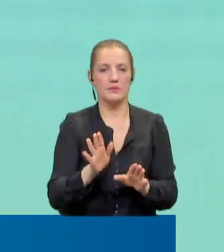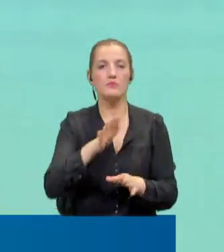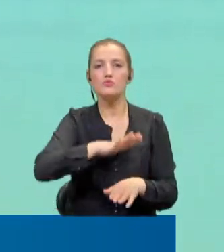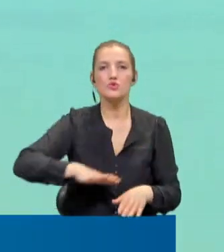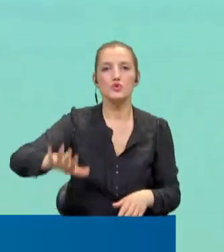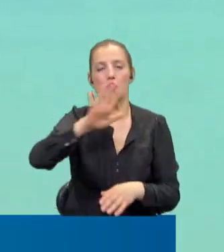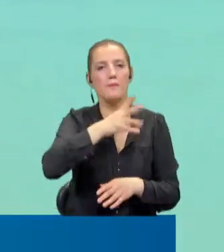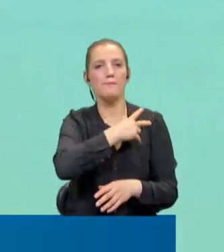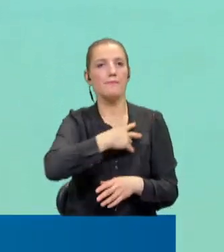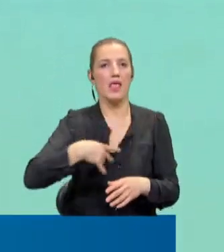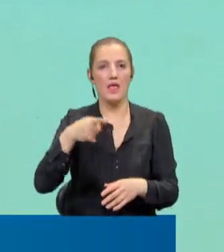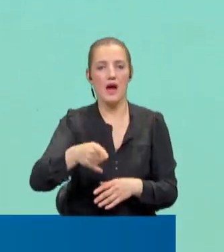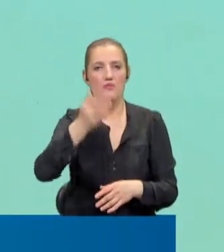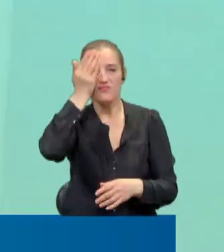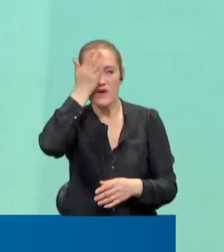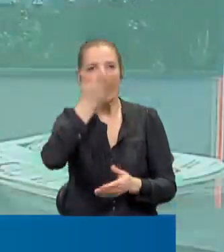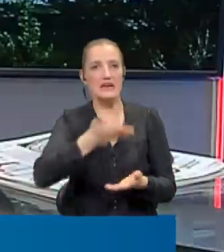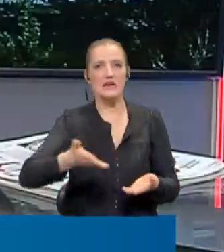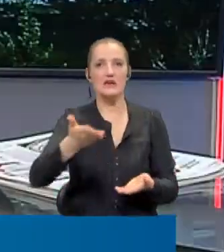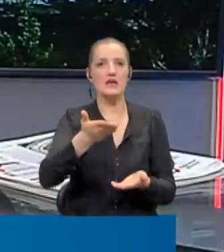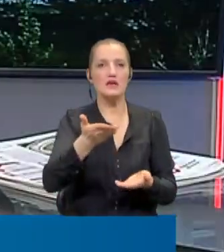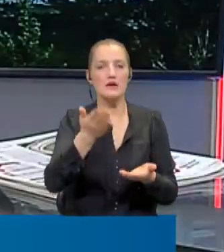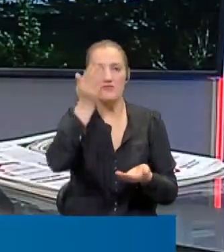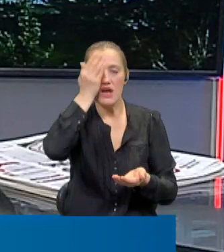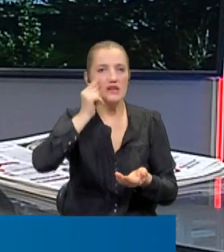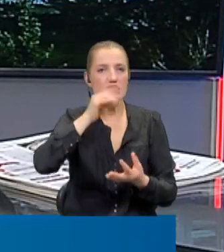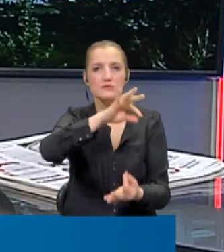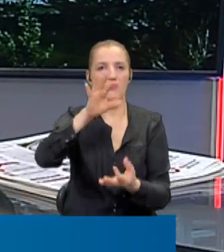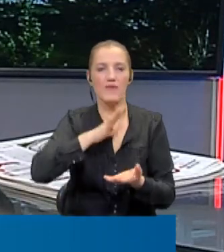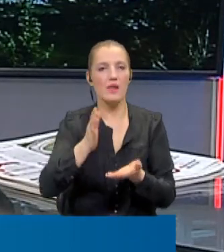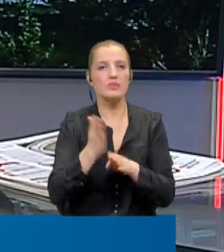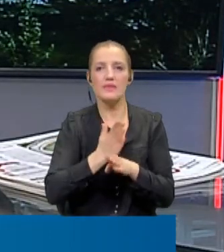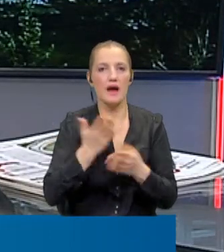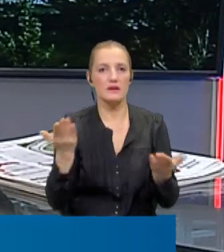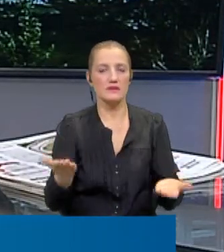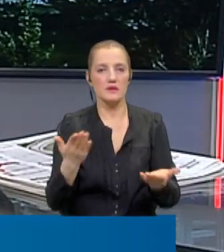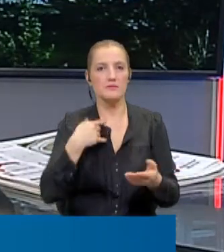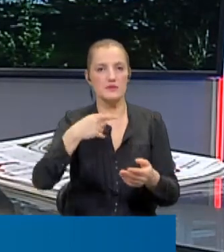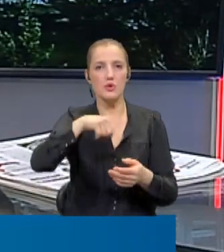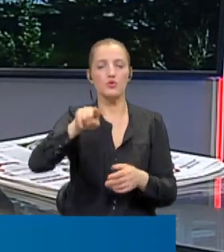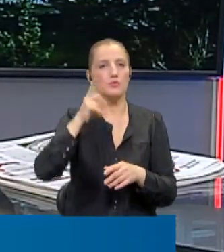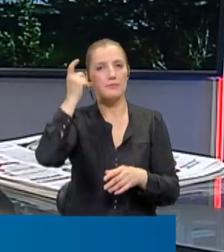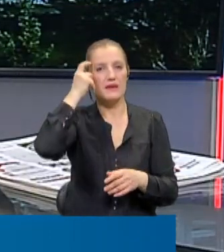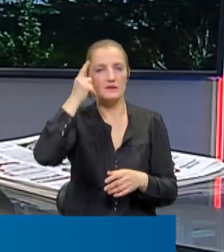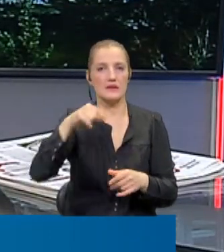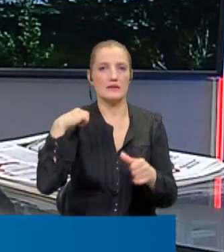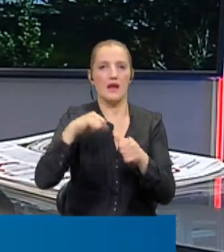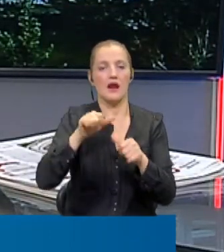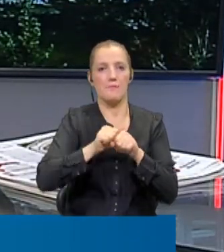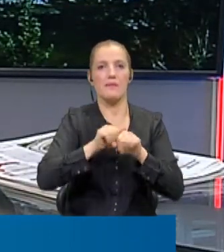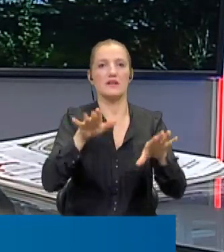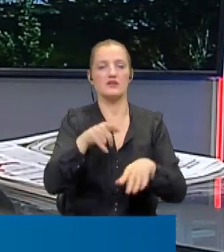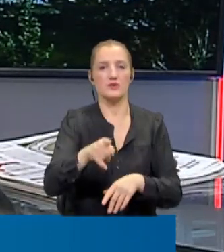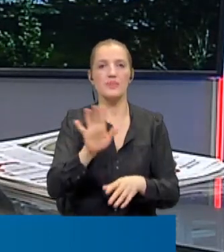belediyeler zaten böyle böyle bir yoksulluk var böyle bir yoksunluklar Neden Çünkü biz onun bilgisini bir kez daha